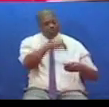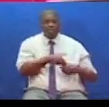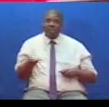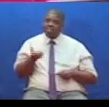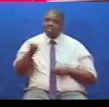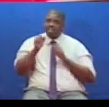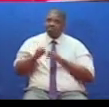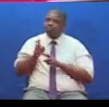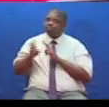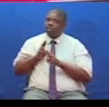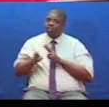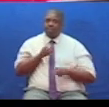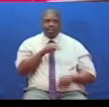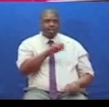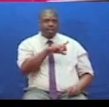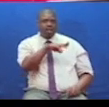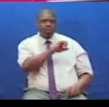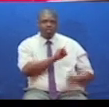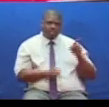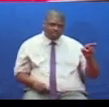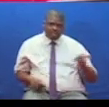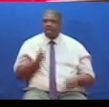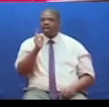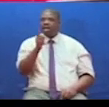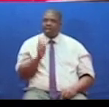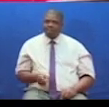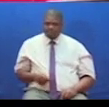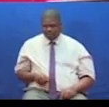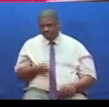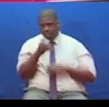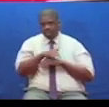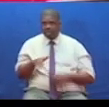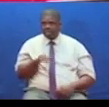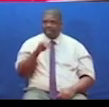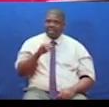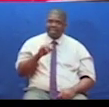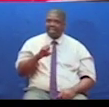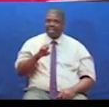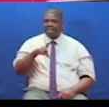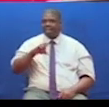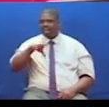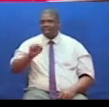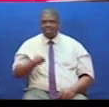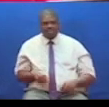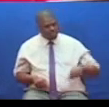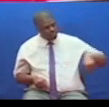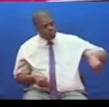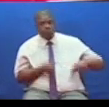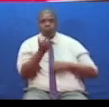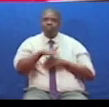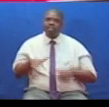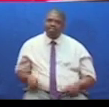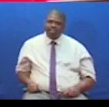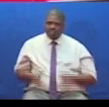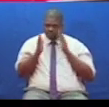Lazima tujadiliane na Malawi. Halafu kwenye Lake Eyas. Halafu na huku baharini. Kwa hiyo